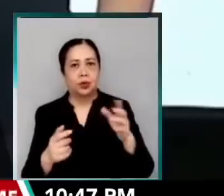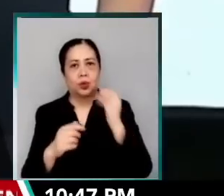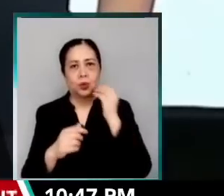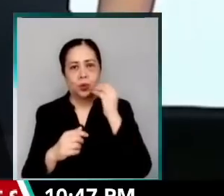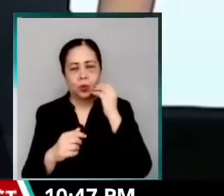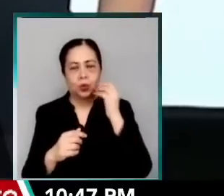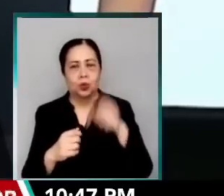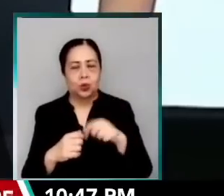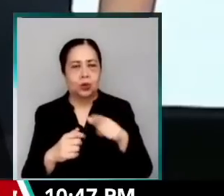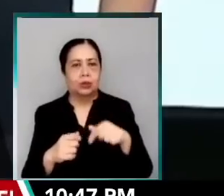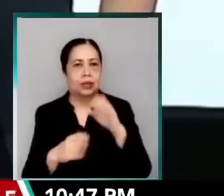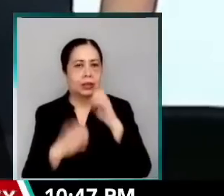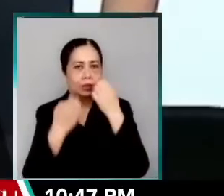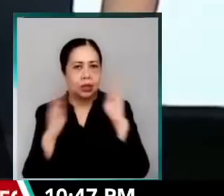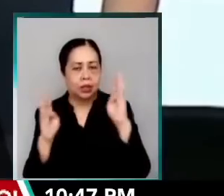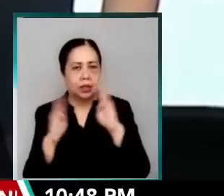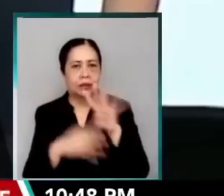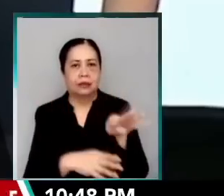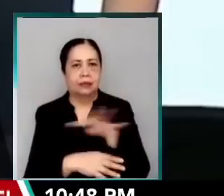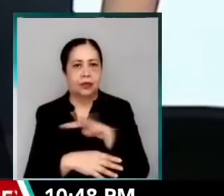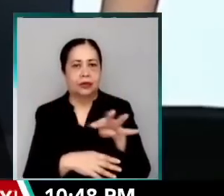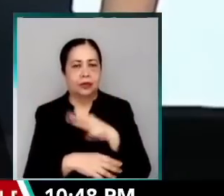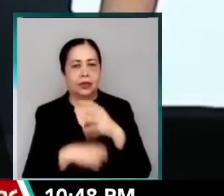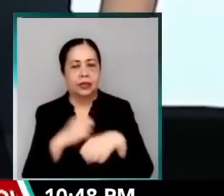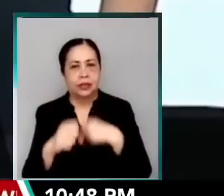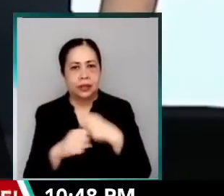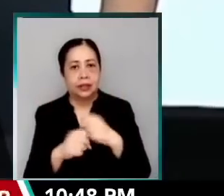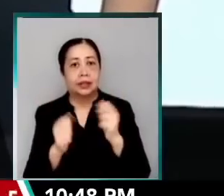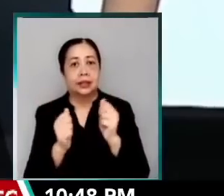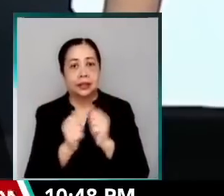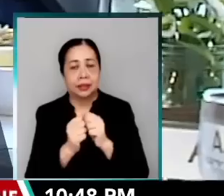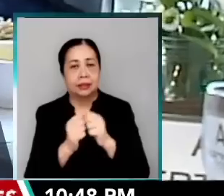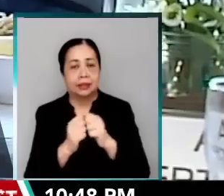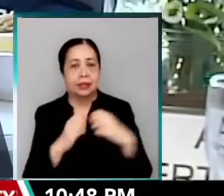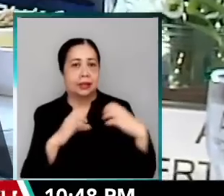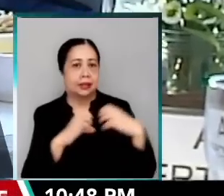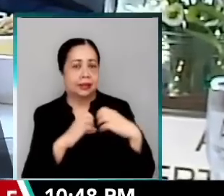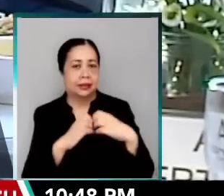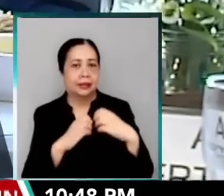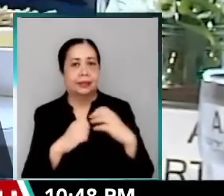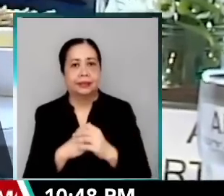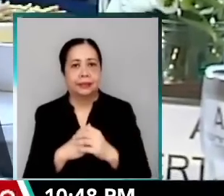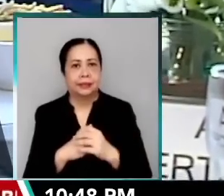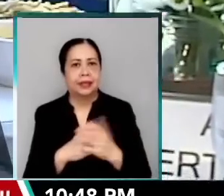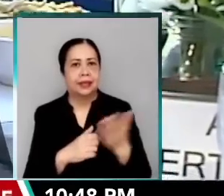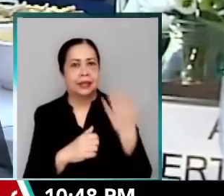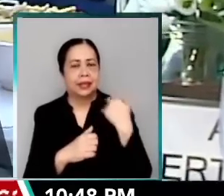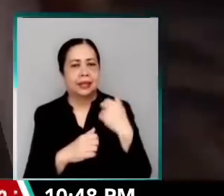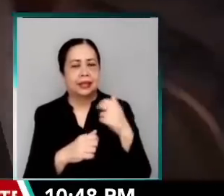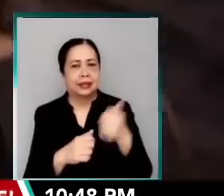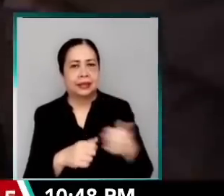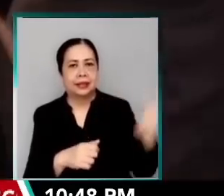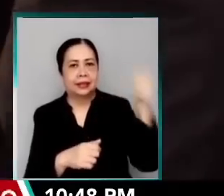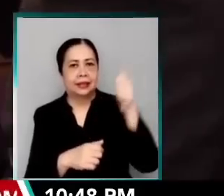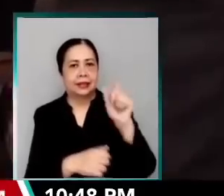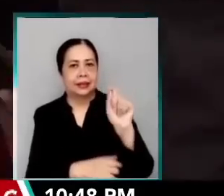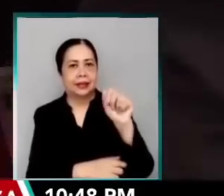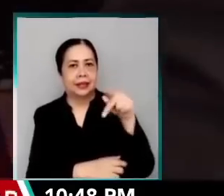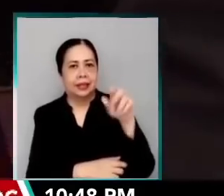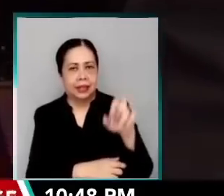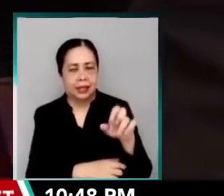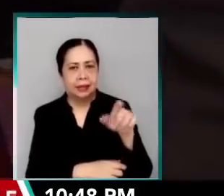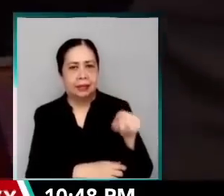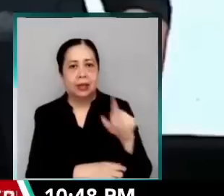ng 44 na taon, kabilang na ang Kapuso Network, sa dating pinuno ng Tape Incorporated na si